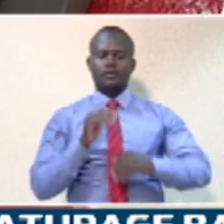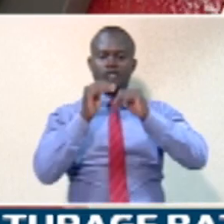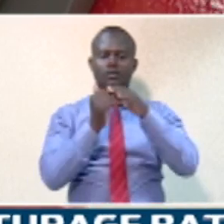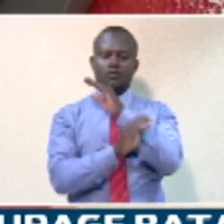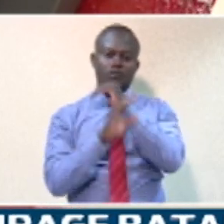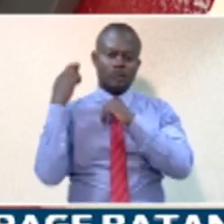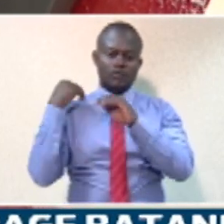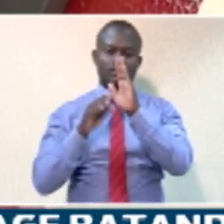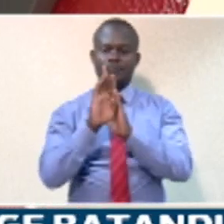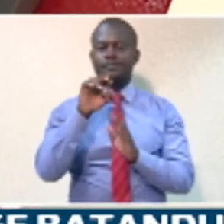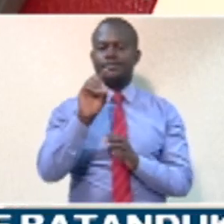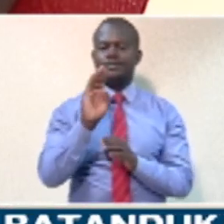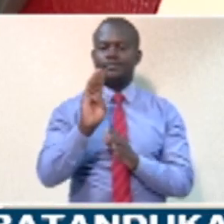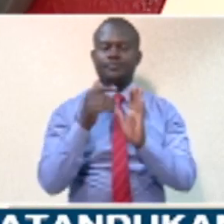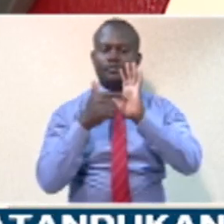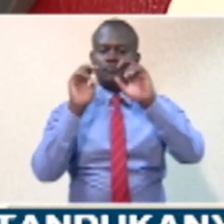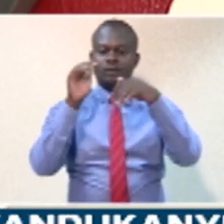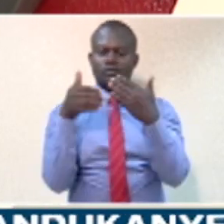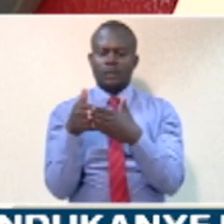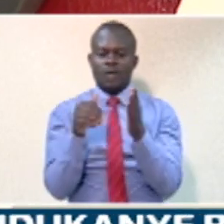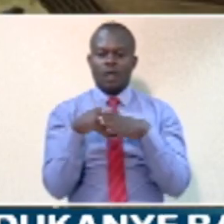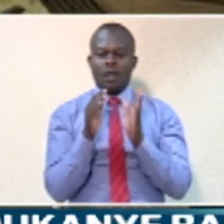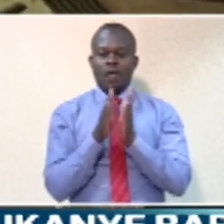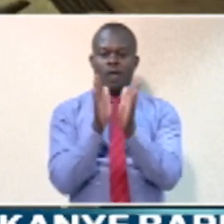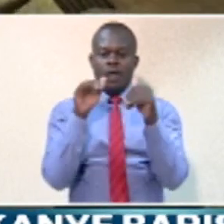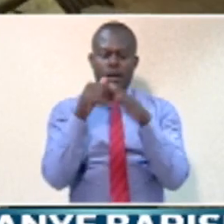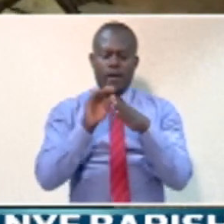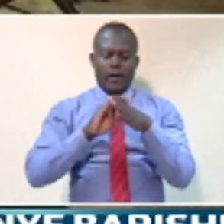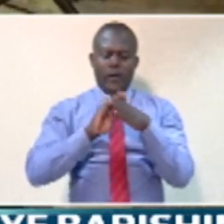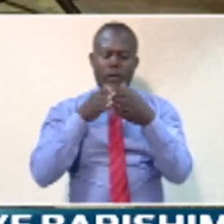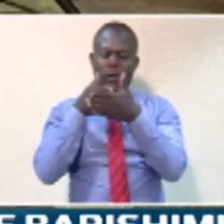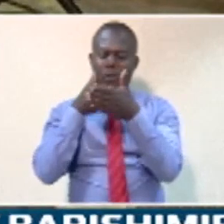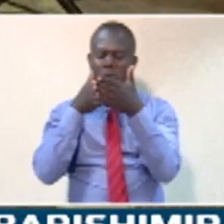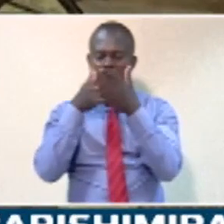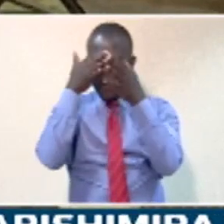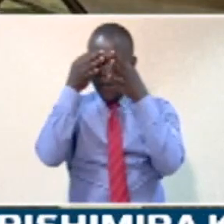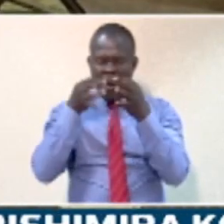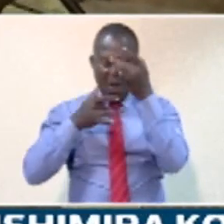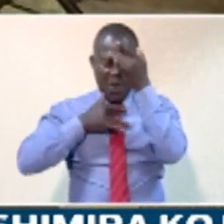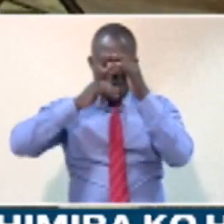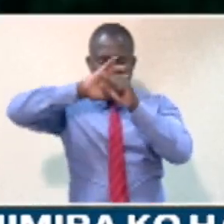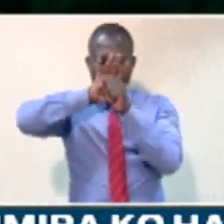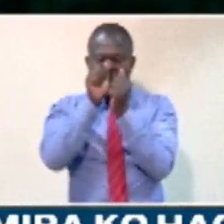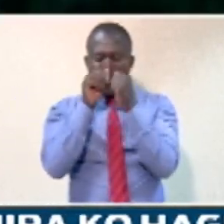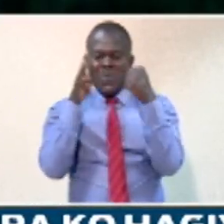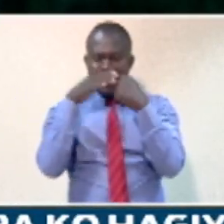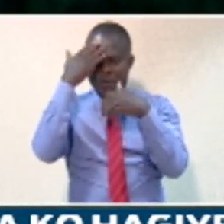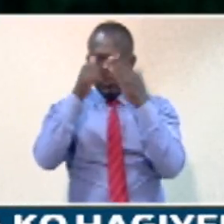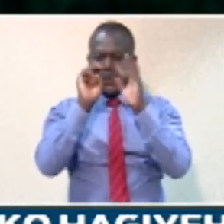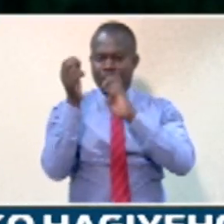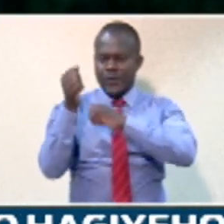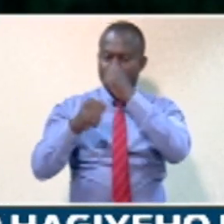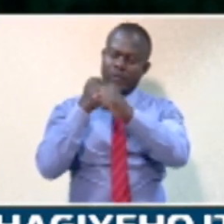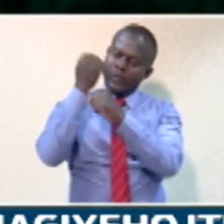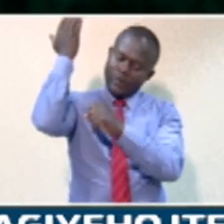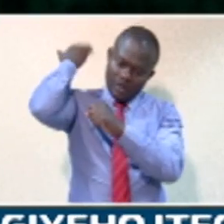Igihugu rushinzwe iterambere RDB rugaragaza ko muri rusange ishoramari ryakomwe mu nkokora n'ikibazo cya COVID-19 kuko mu mwaka ushize wa